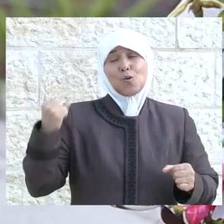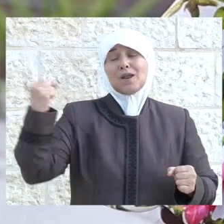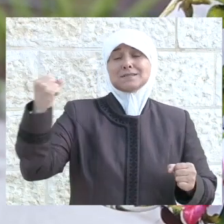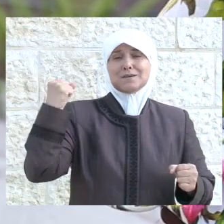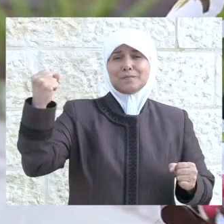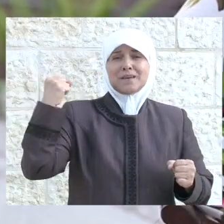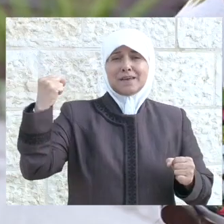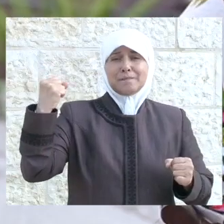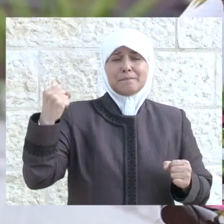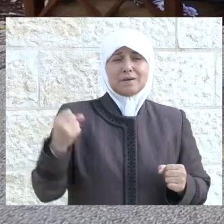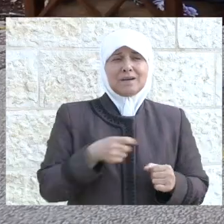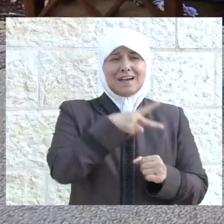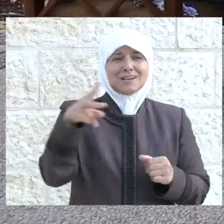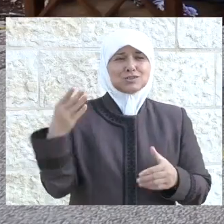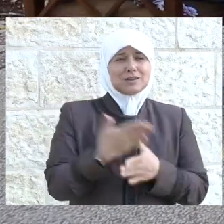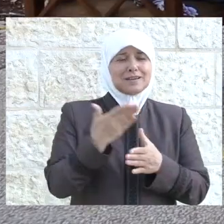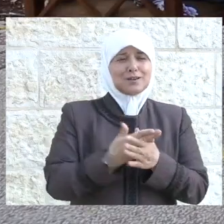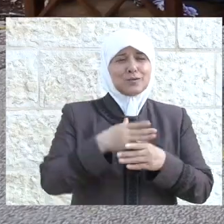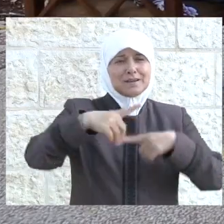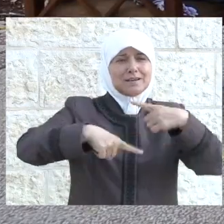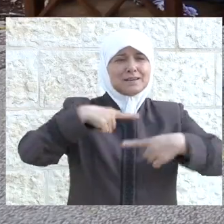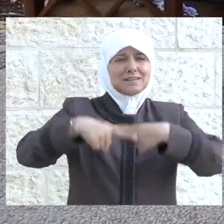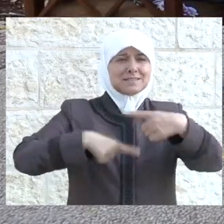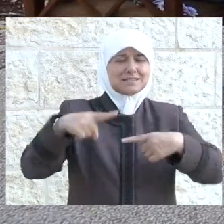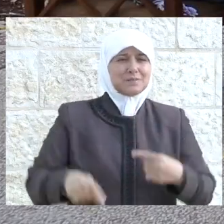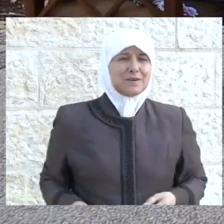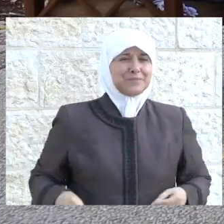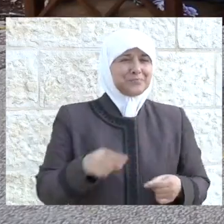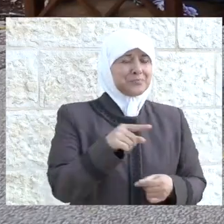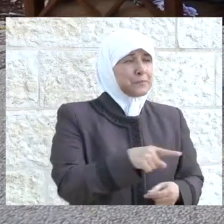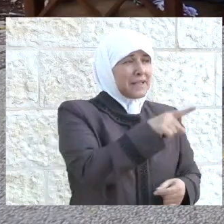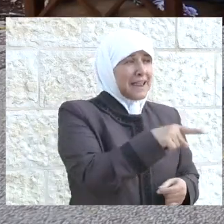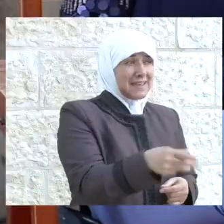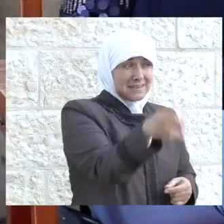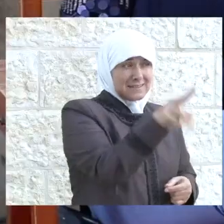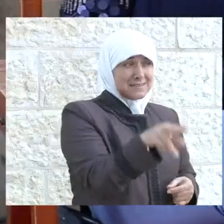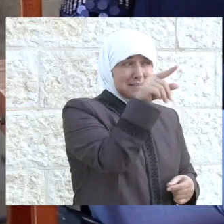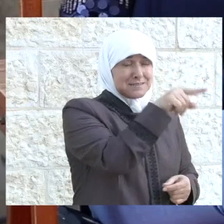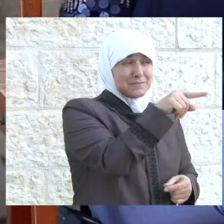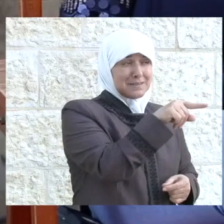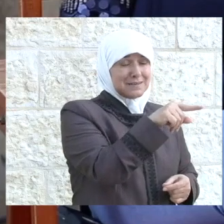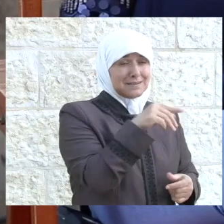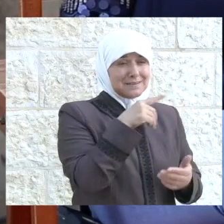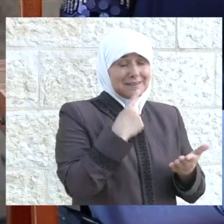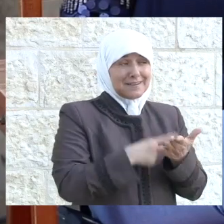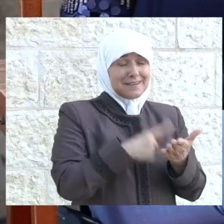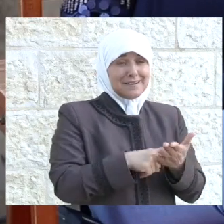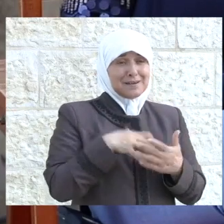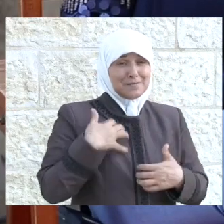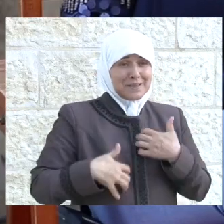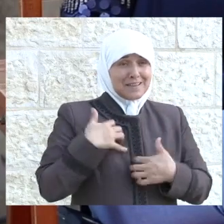تضلكم مستمرين. أكيد. ياسمين حسيتي إنه دراستك لعلم النفس ساعدتك في اللي توصلي في اللي وصلتي له